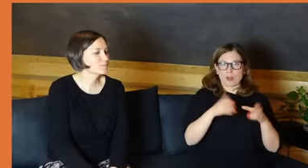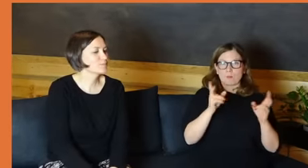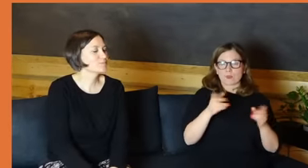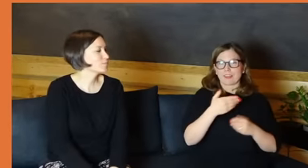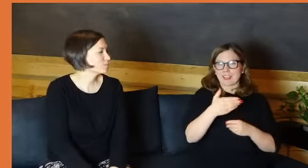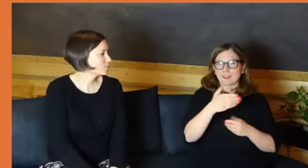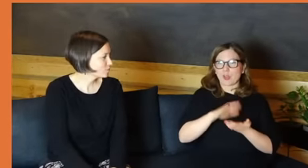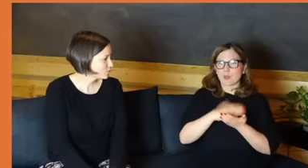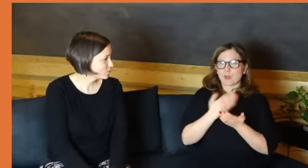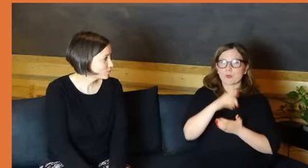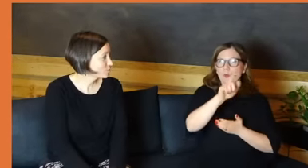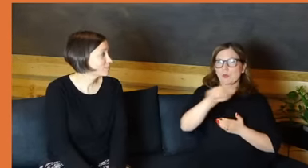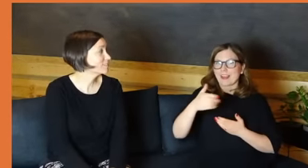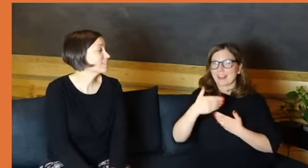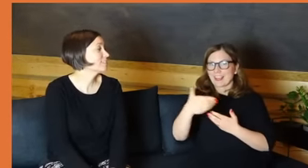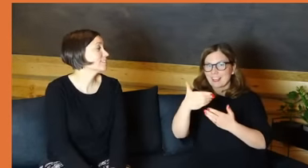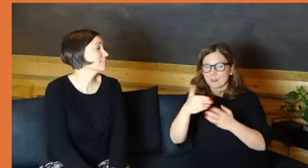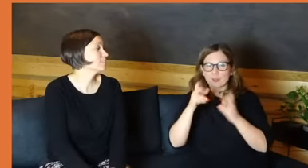ja